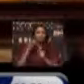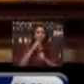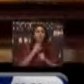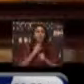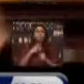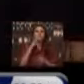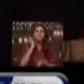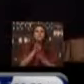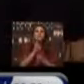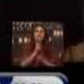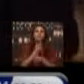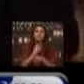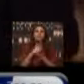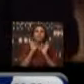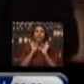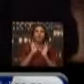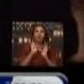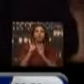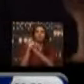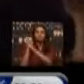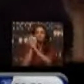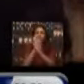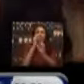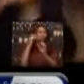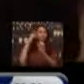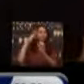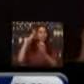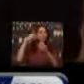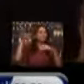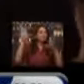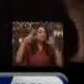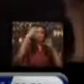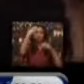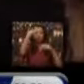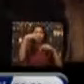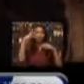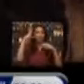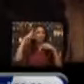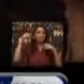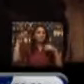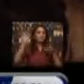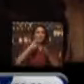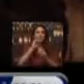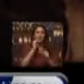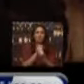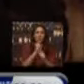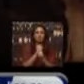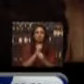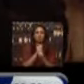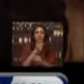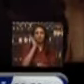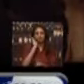وكنت كاني امبارح بالظبط. يلا دولت، يلا رحت على طول.